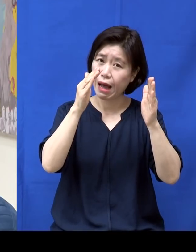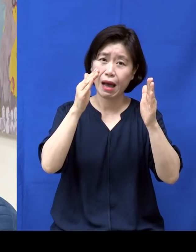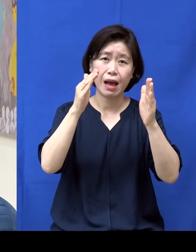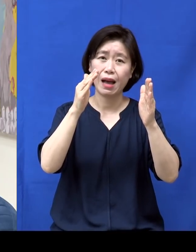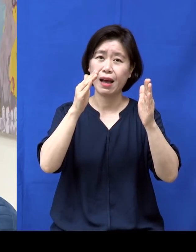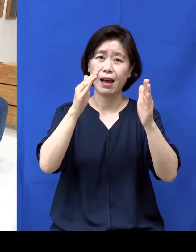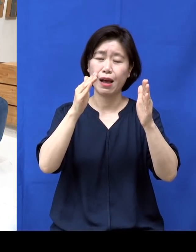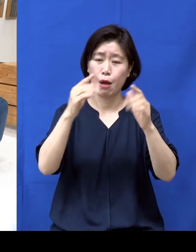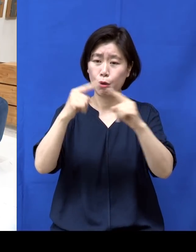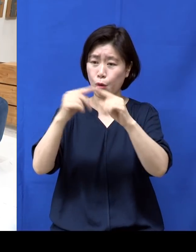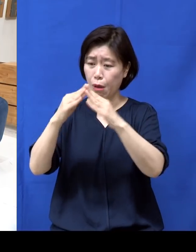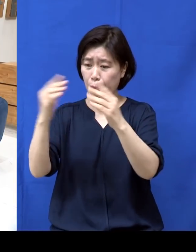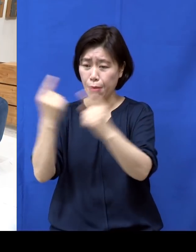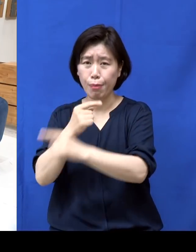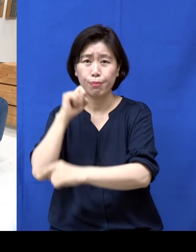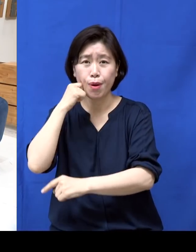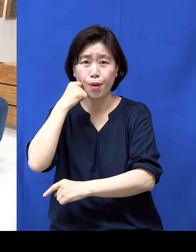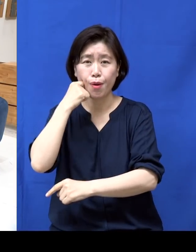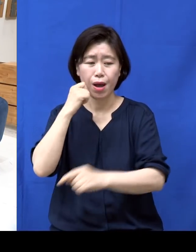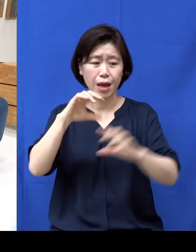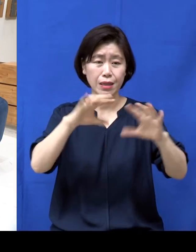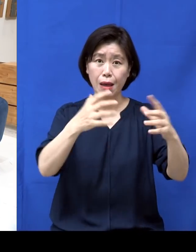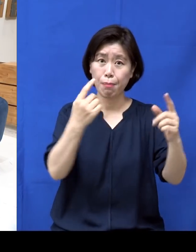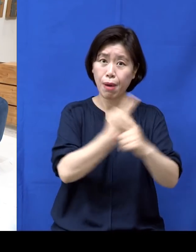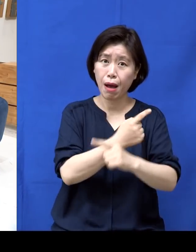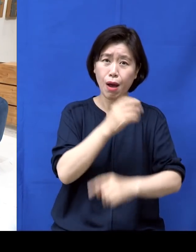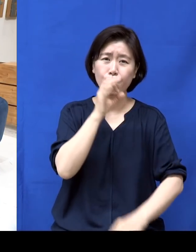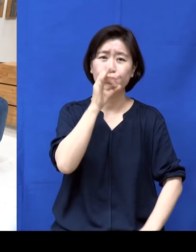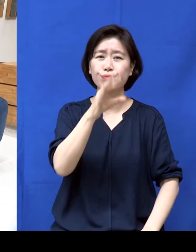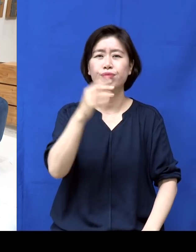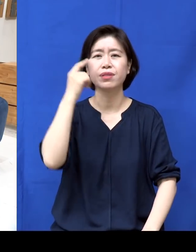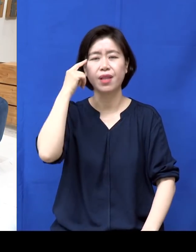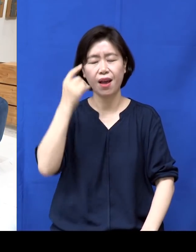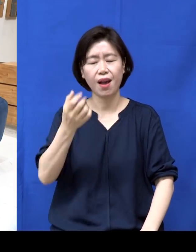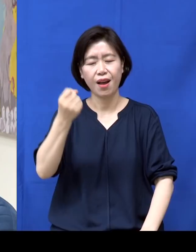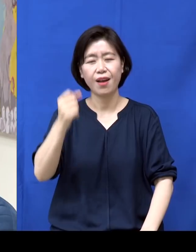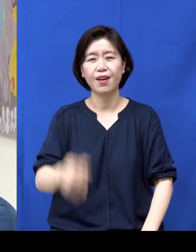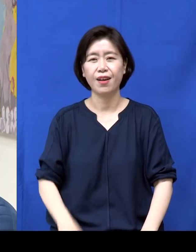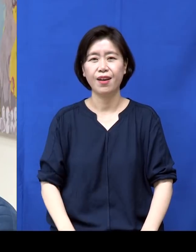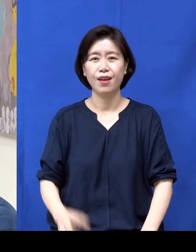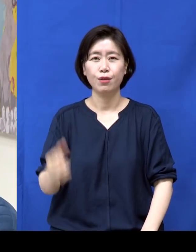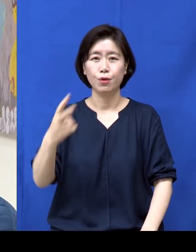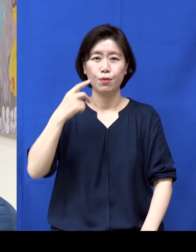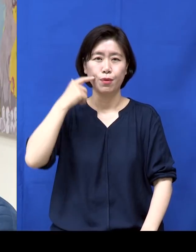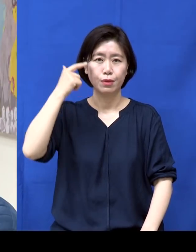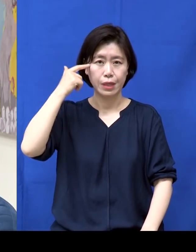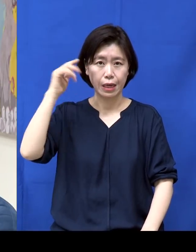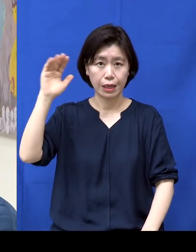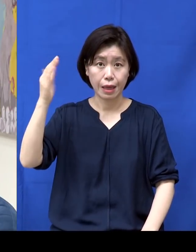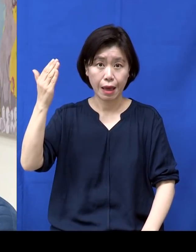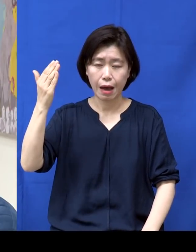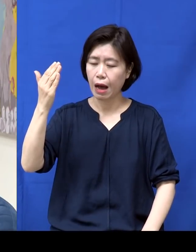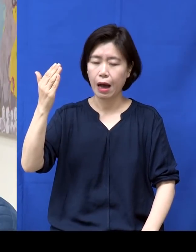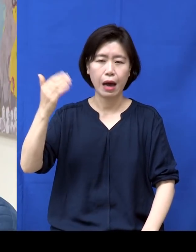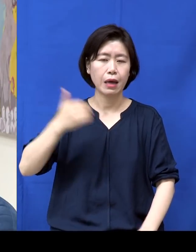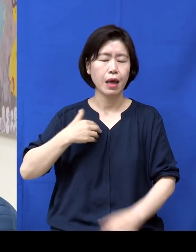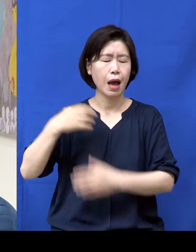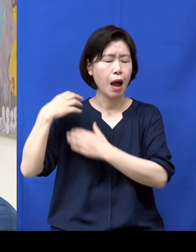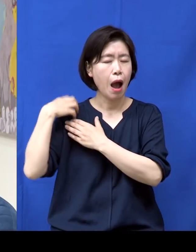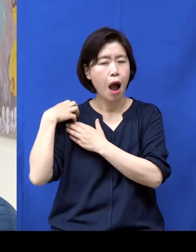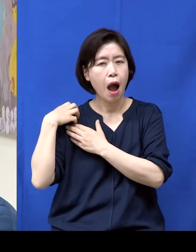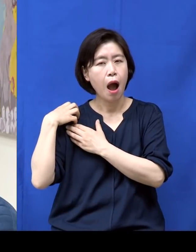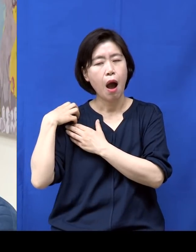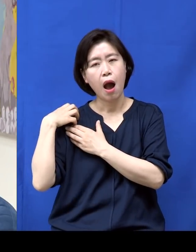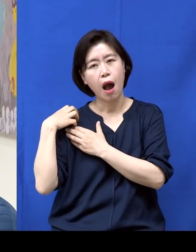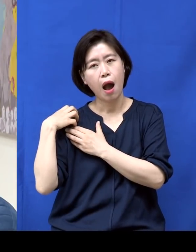못 바꾸겠더라고요. 그렇죠. 집사가 돼서는. 그렇죠. 그래서 그리고 또 목회자가 된다라는 게 당시에는 제가 이건 내가 감당할 수 있는 일이